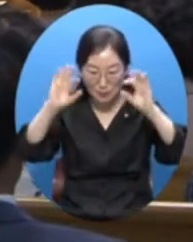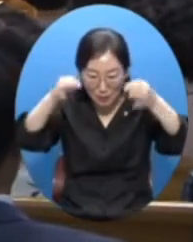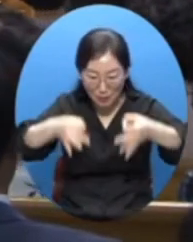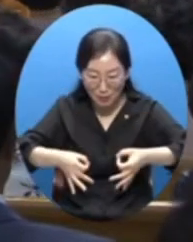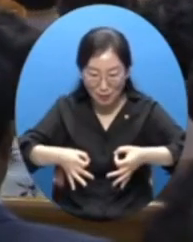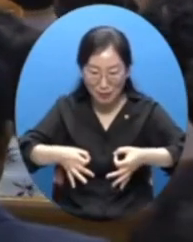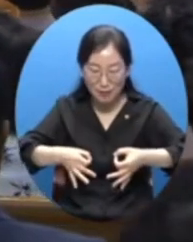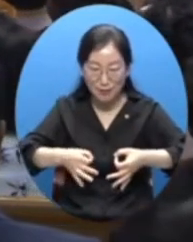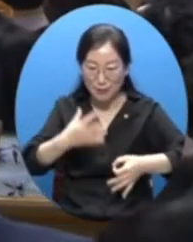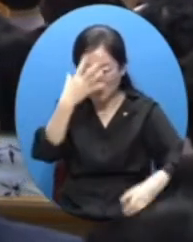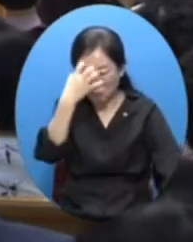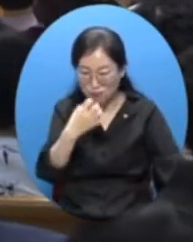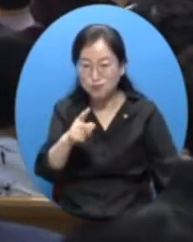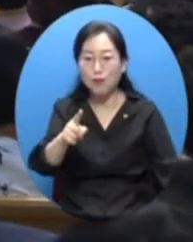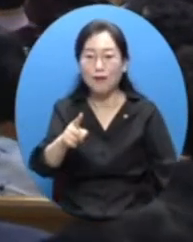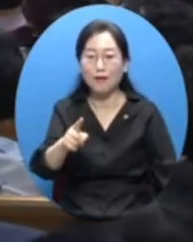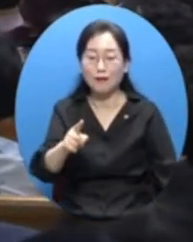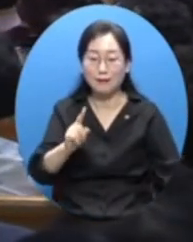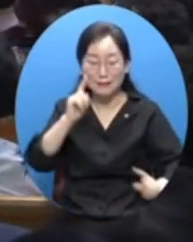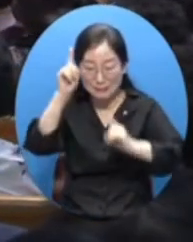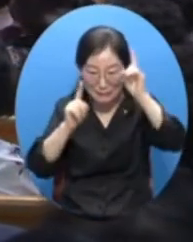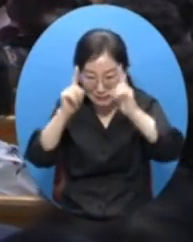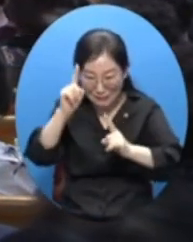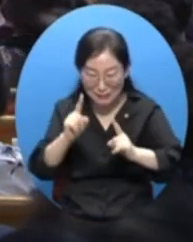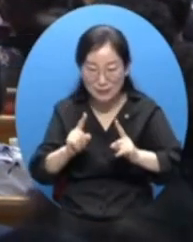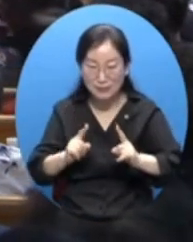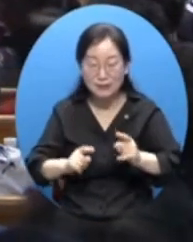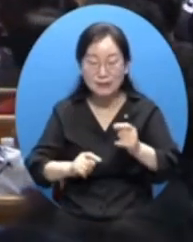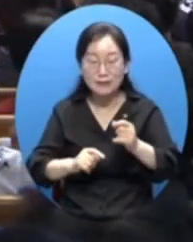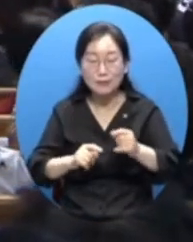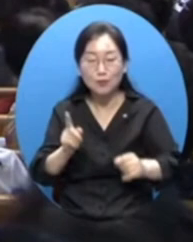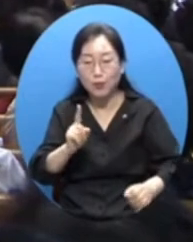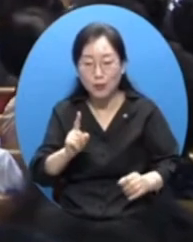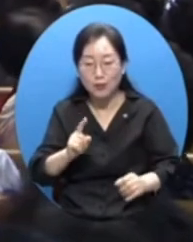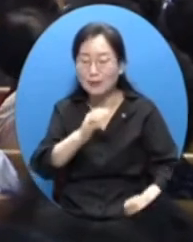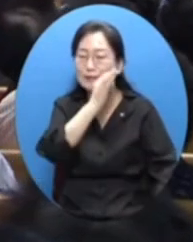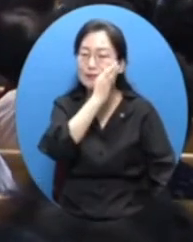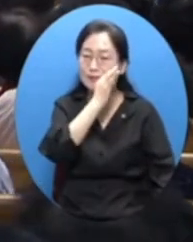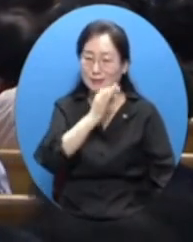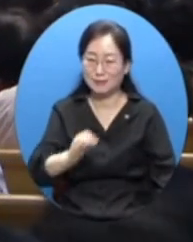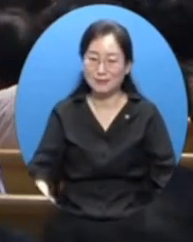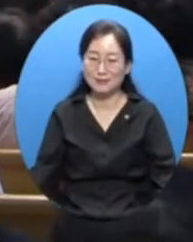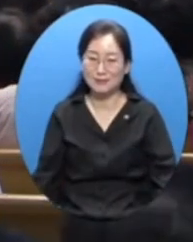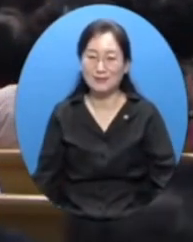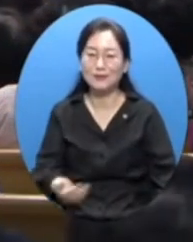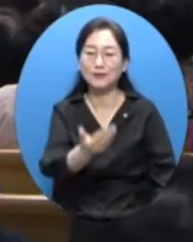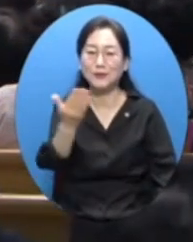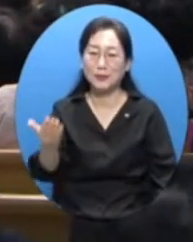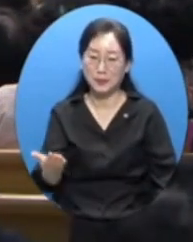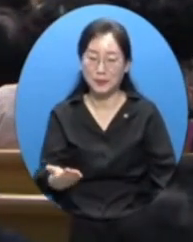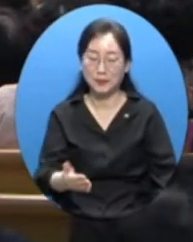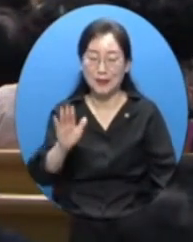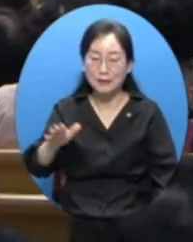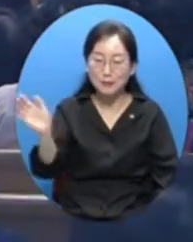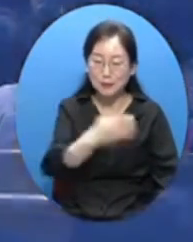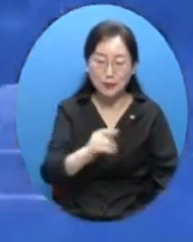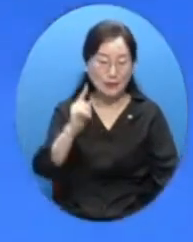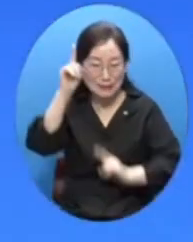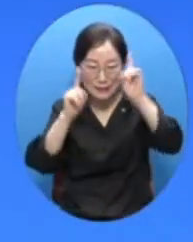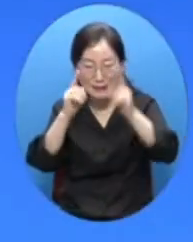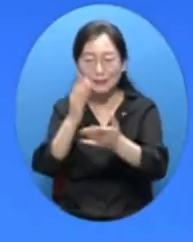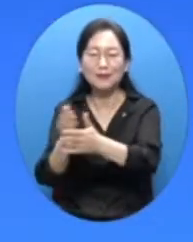쓰고 신경을 내고 화내고 있는 것은 얼마나 부끄러운 신앙생활을 하고 있는 것입니까? 여러분 오늘 이후로 성질 내지